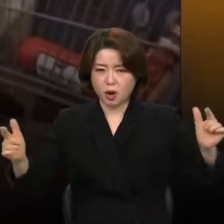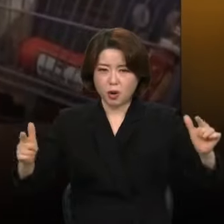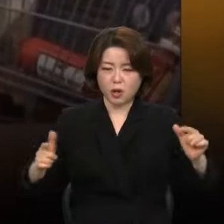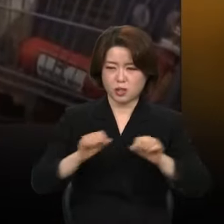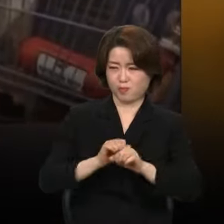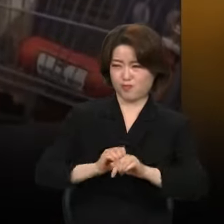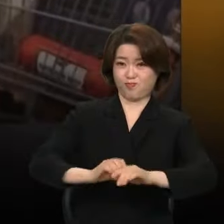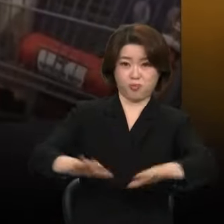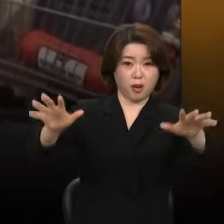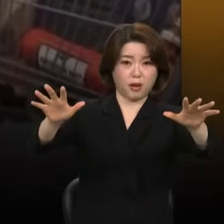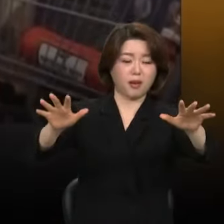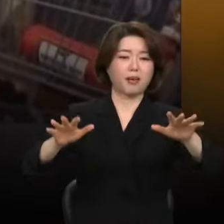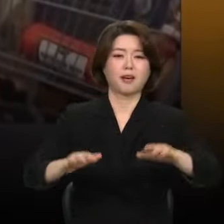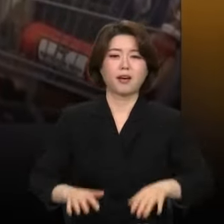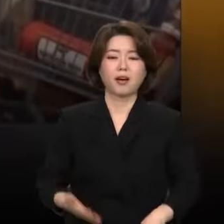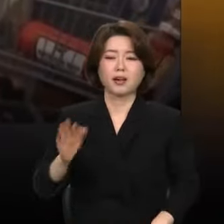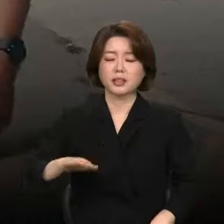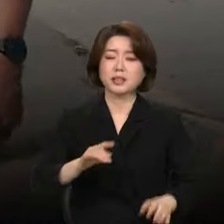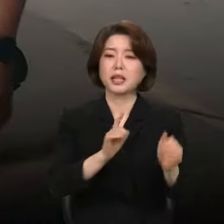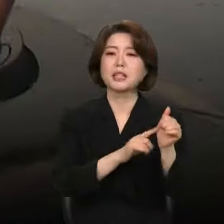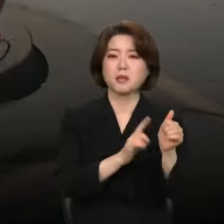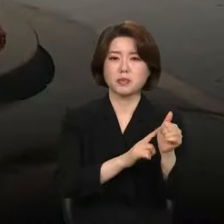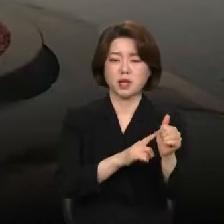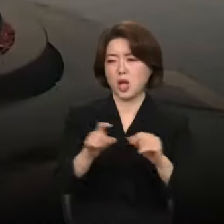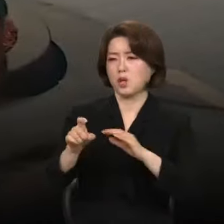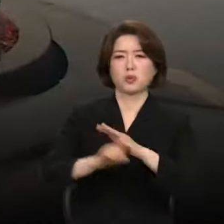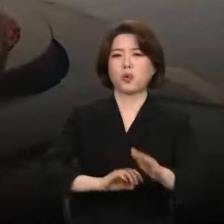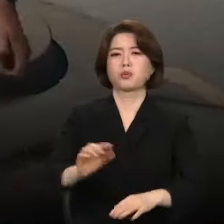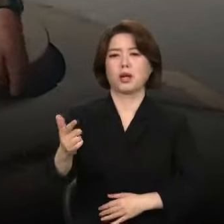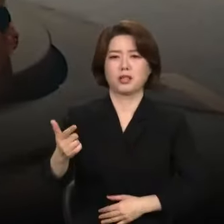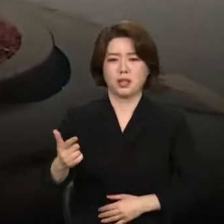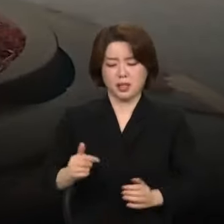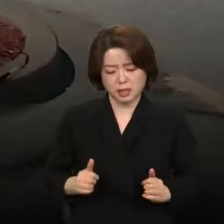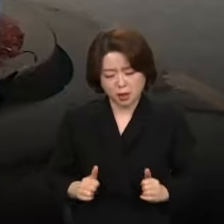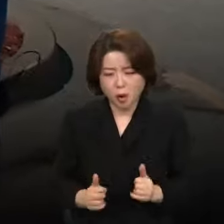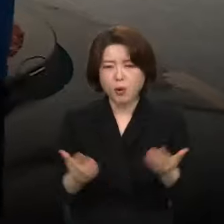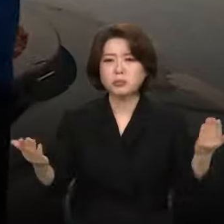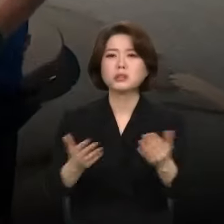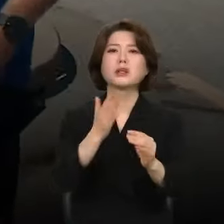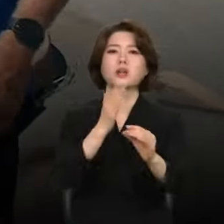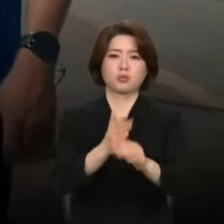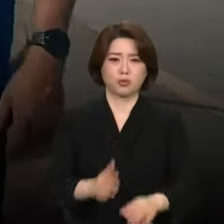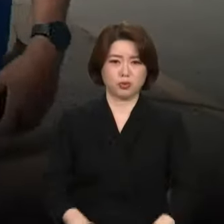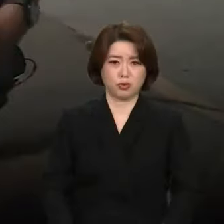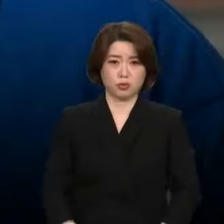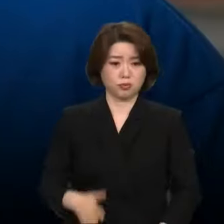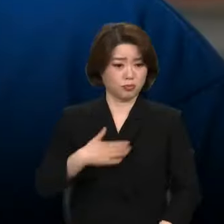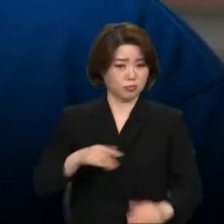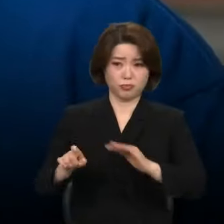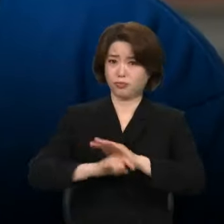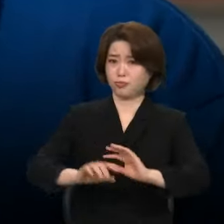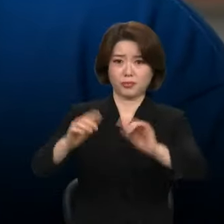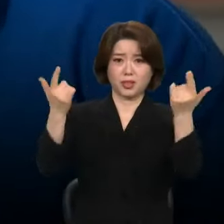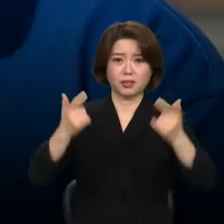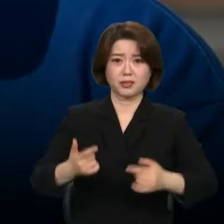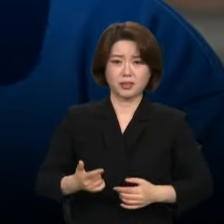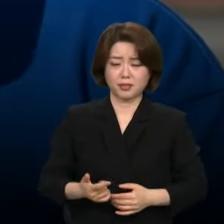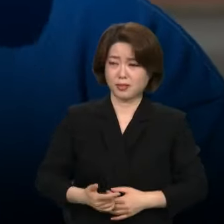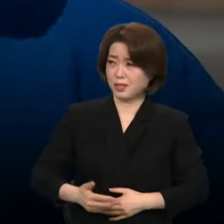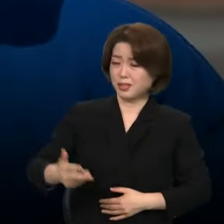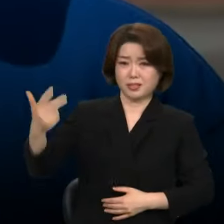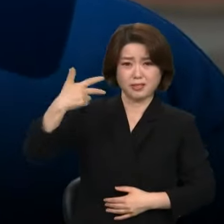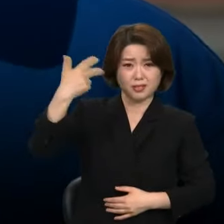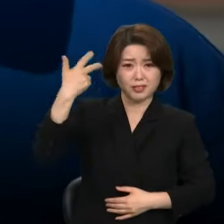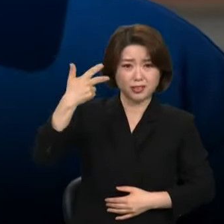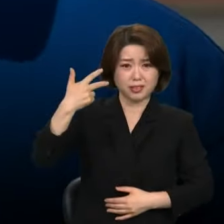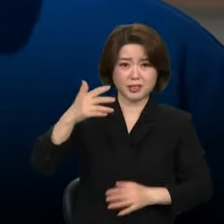일파만파 퍼졌습니다. 그런데 이 남성, 도둑은커녕 열심히 일하는 중이었습니다. I'm not a thief. I'm being pictured and painted